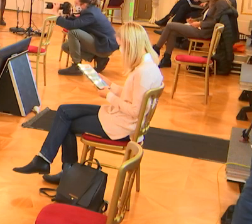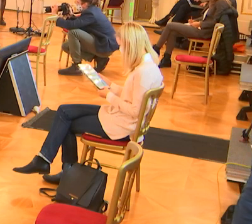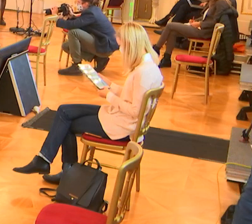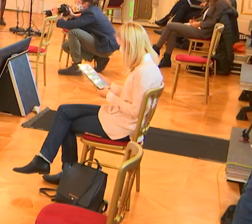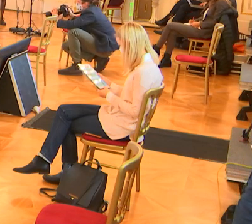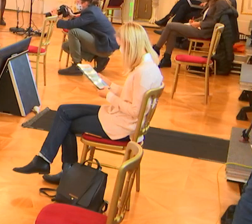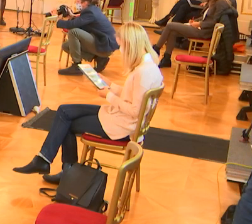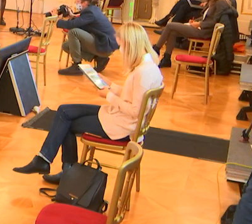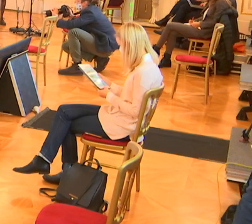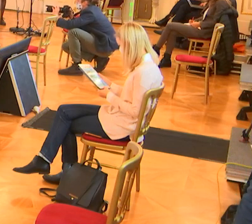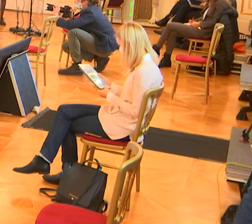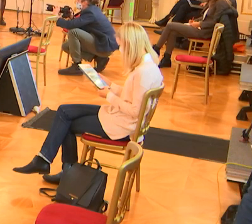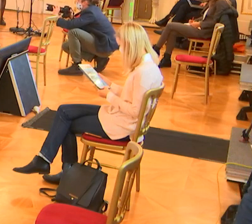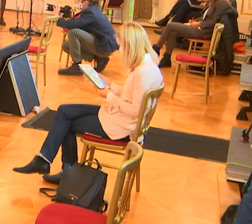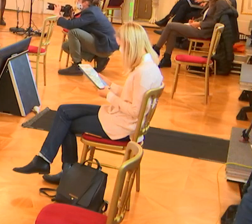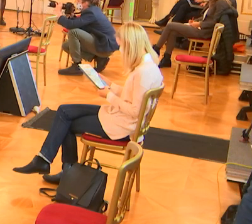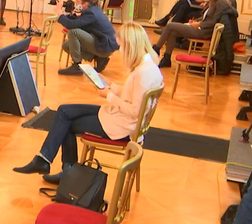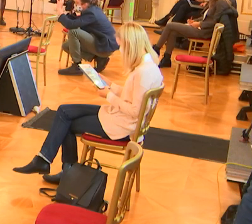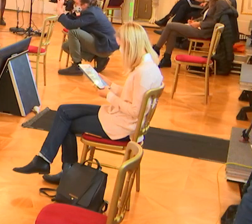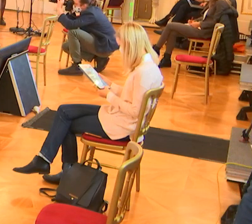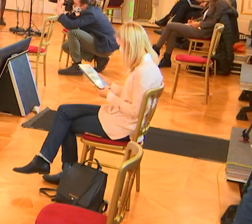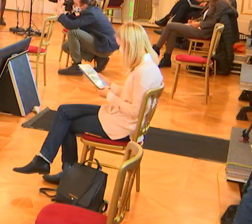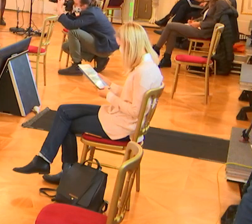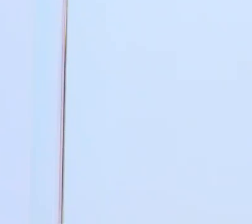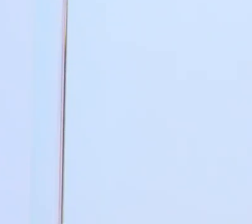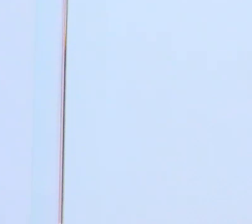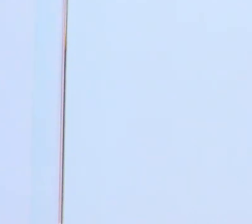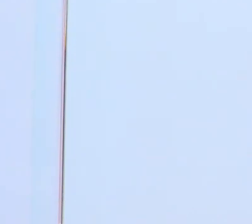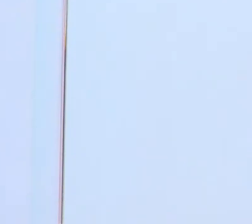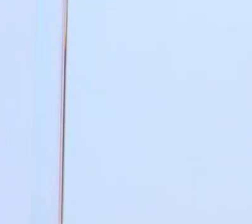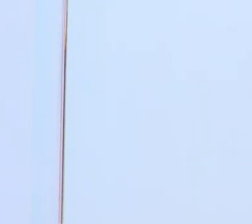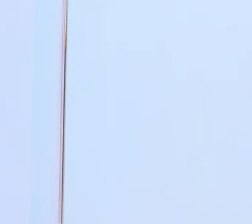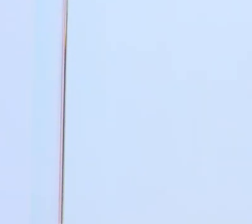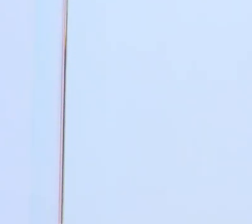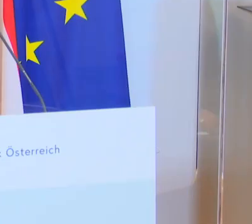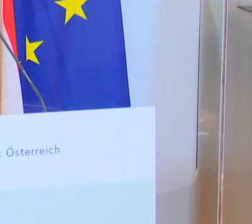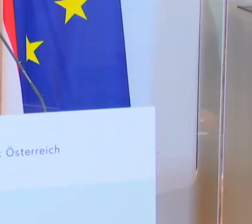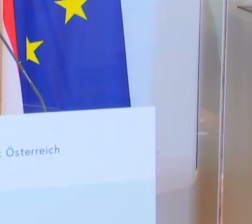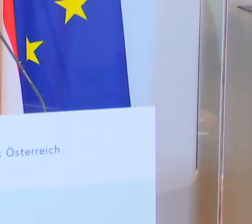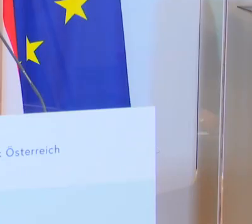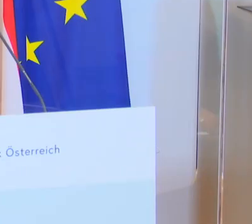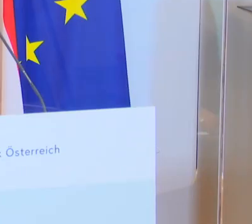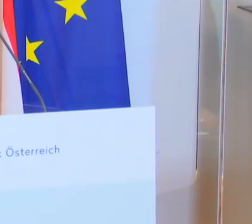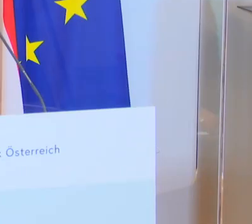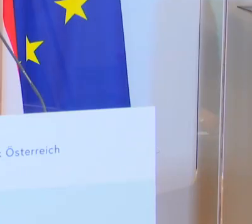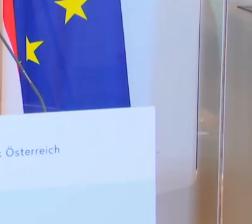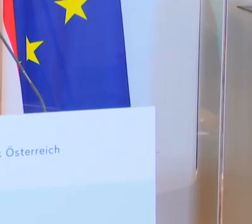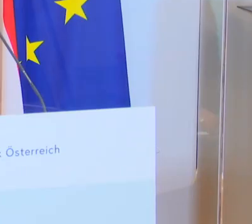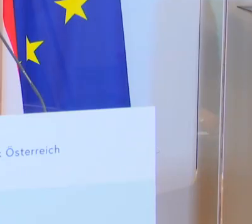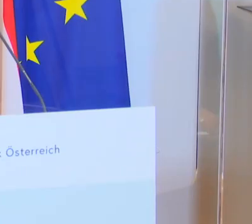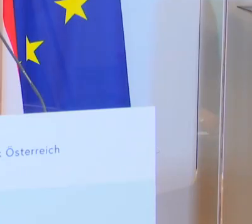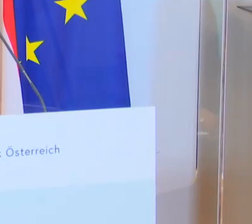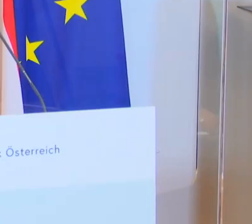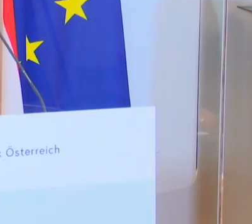präsentieren. Die krisenbedingte Arbeitslosigkeit ist im Vergleich zur Vorwoche in etwa gleich geblieben, bei ca.